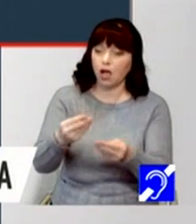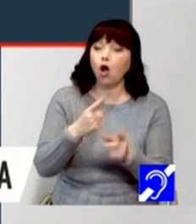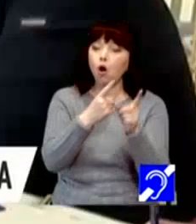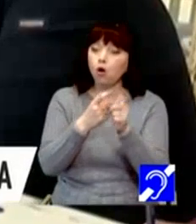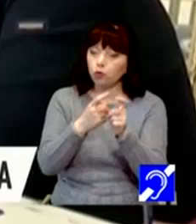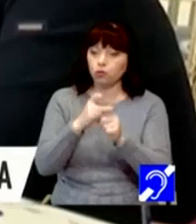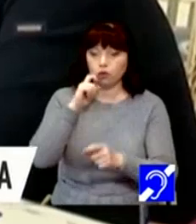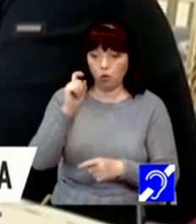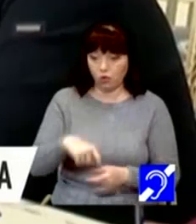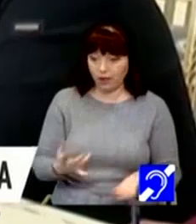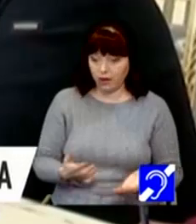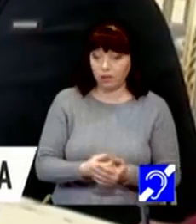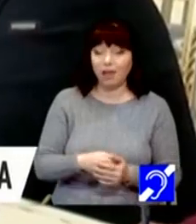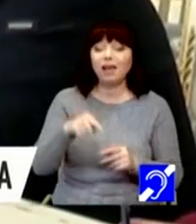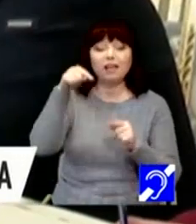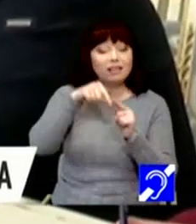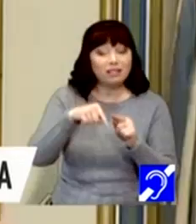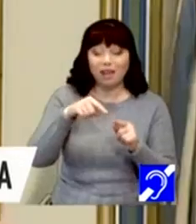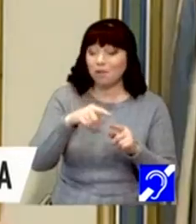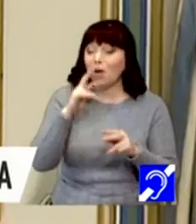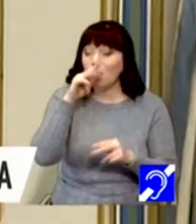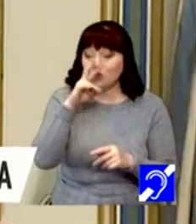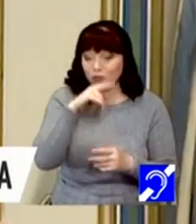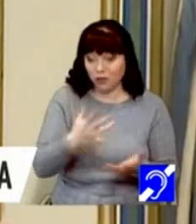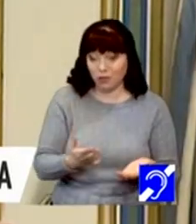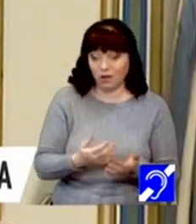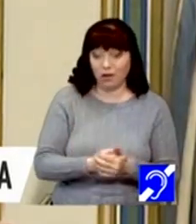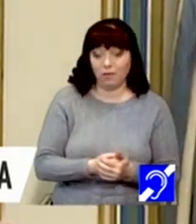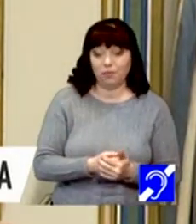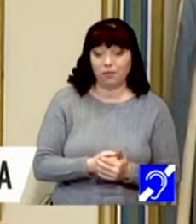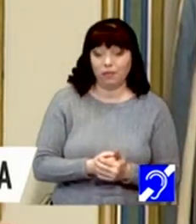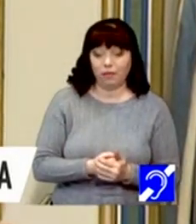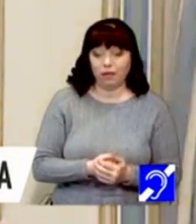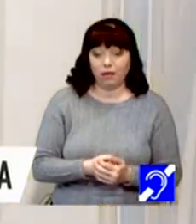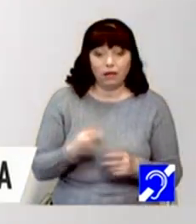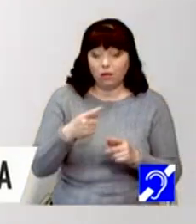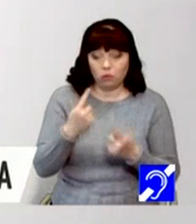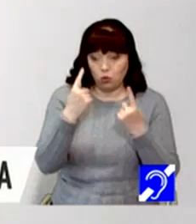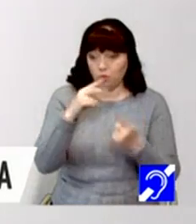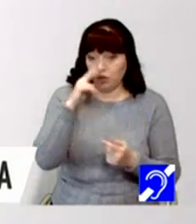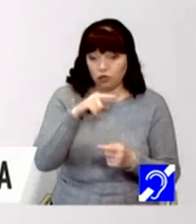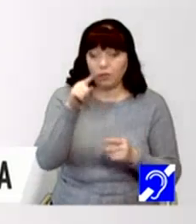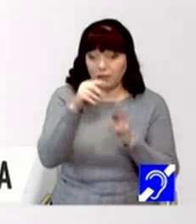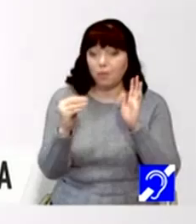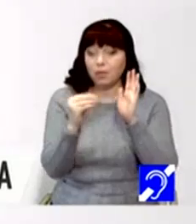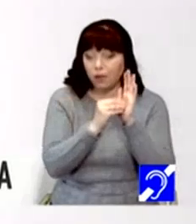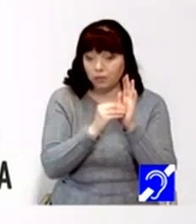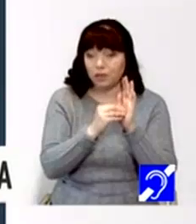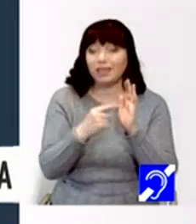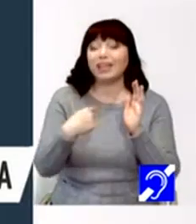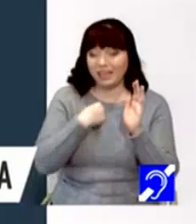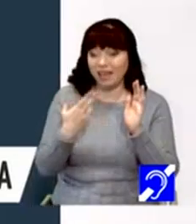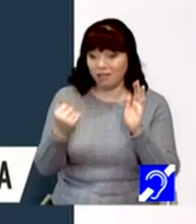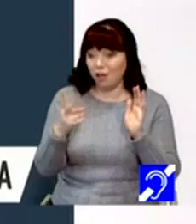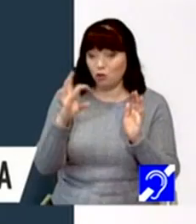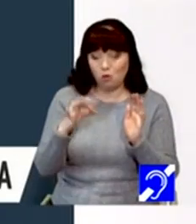Ucrainei la mijloc eo greșeală a precizat Președintele Camerei Deputaților eo greșeală acolo sunt și eu dar nu am